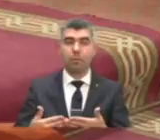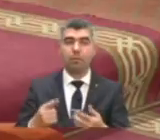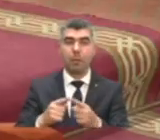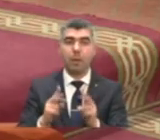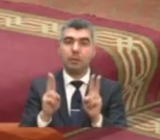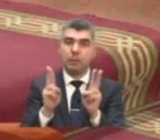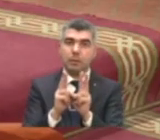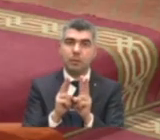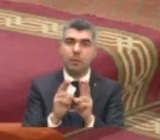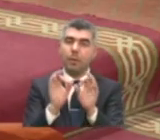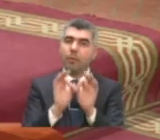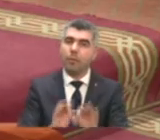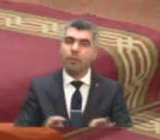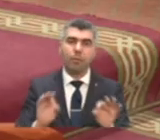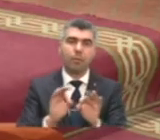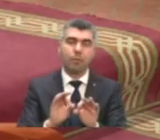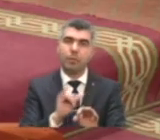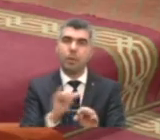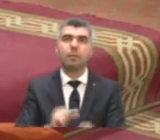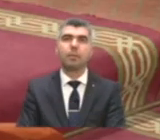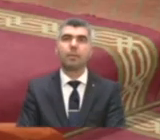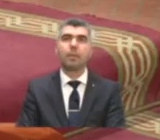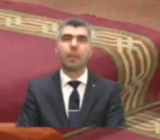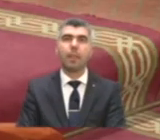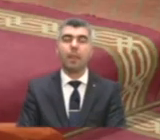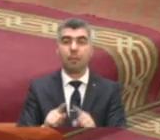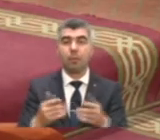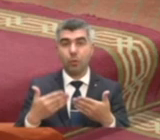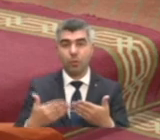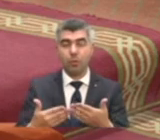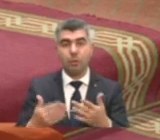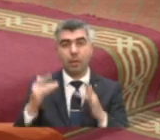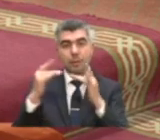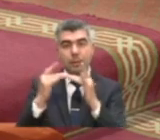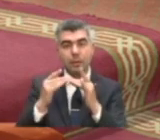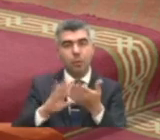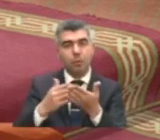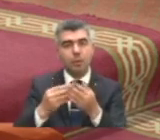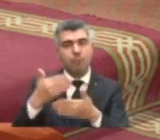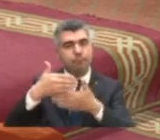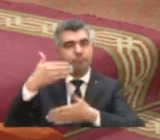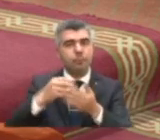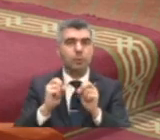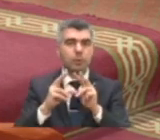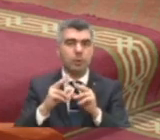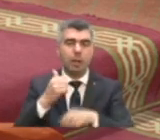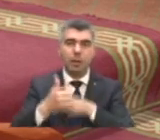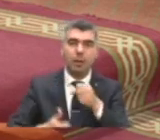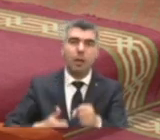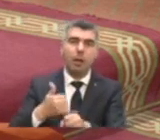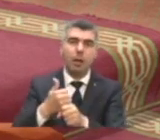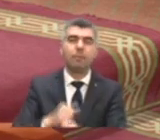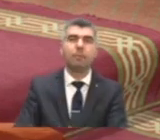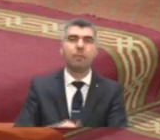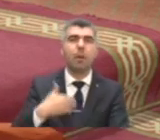مابقاو كيستقبلوا حتى واحد في الحقيقه. اذا غنجهزوهم ان شاء الله باذن الله في هذه السنه والسنه المقبله في اطار الامكانيات اللي عند الوزاره،